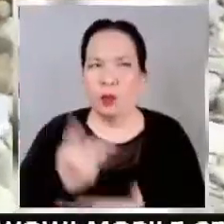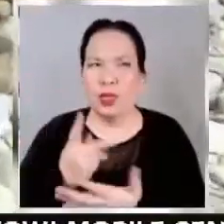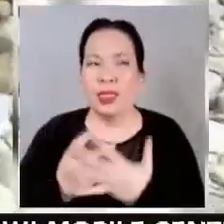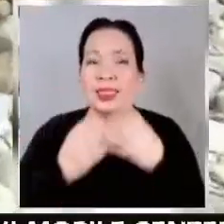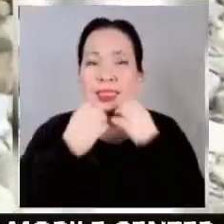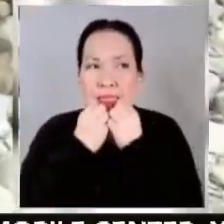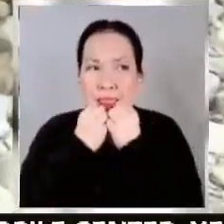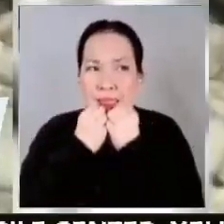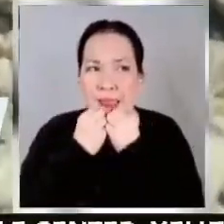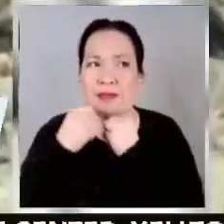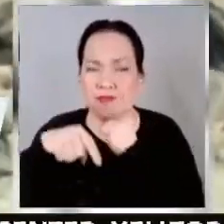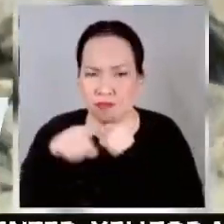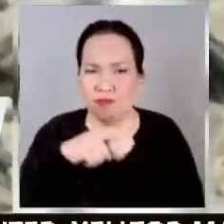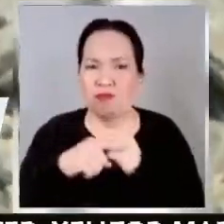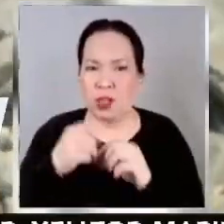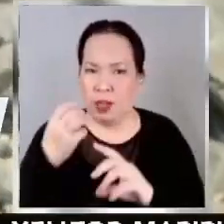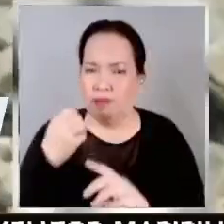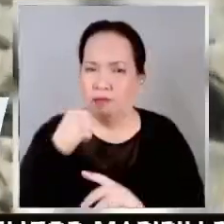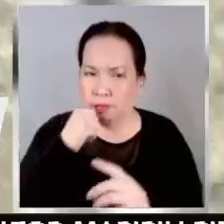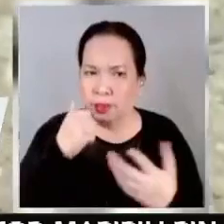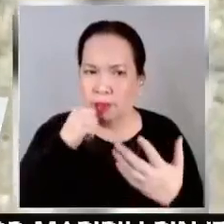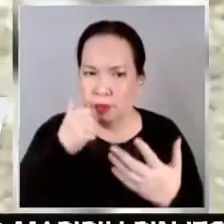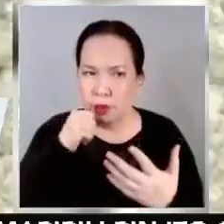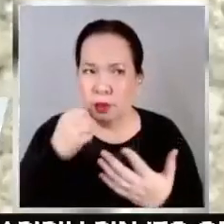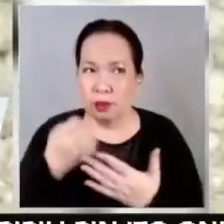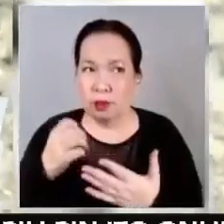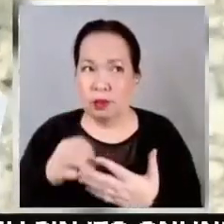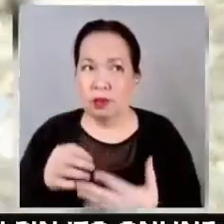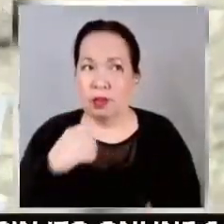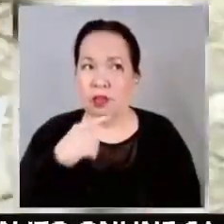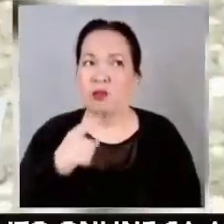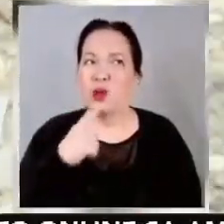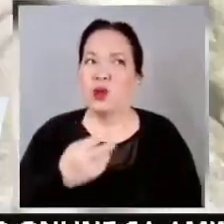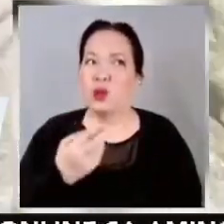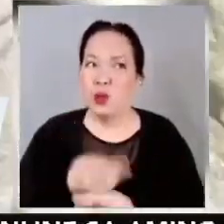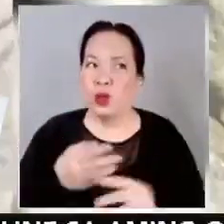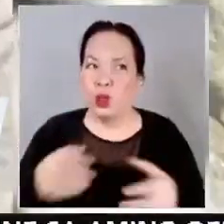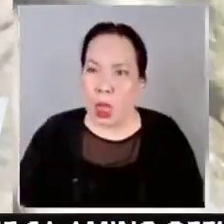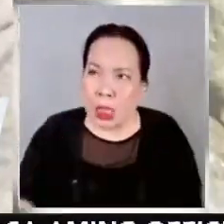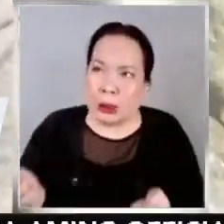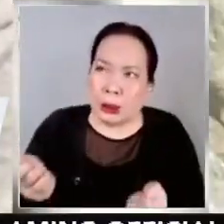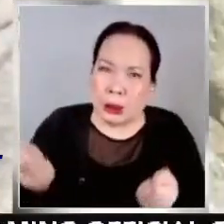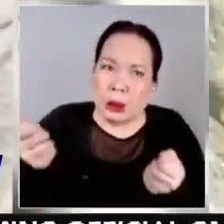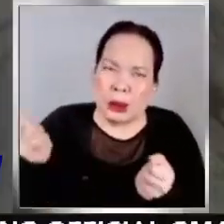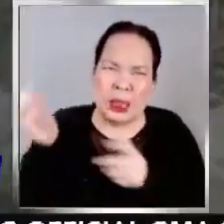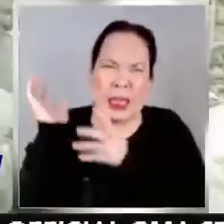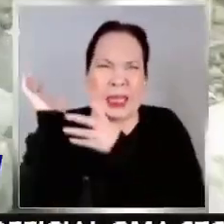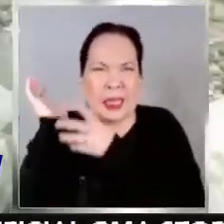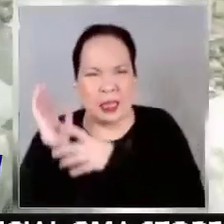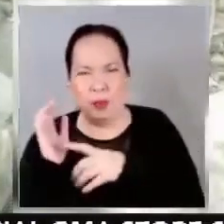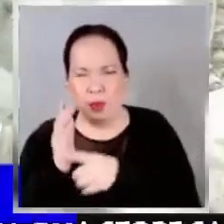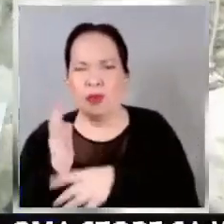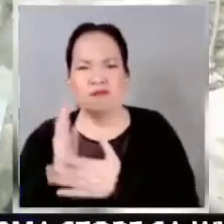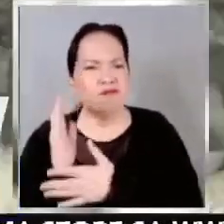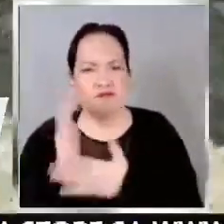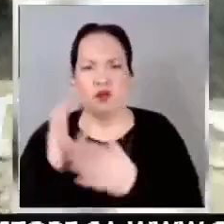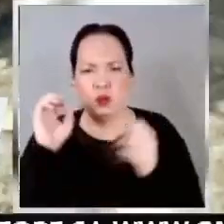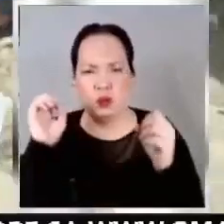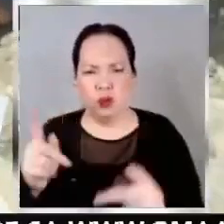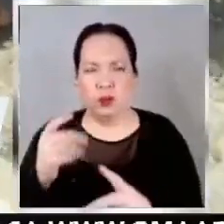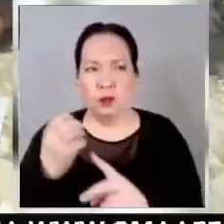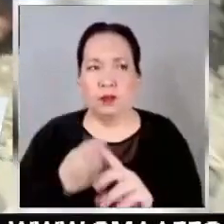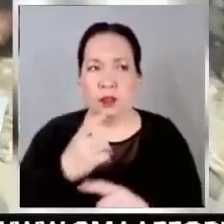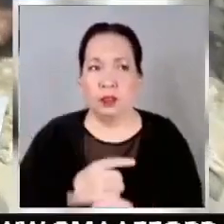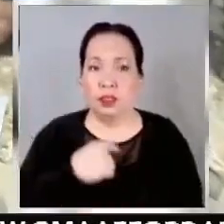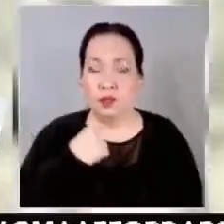kanyang pang-araw-araw. Mabigat po talaga po, mabigat ang bato pag pinapasan. O yung pong tinitiis ko po talaga sa araw-araw. 1,200